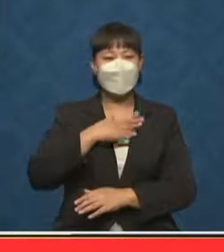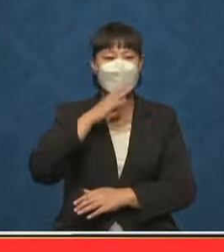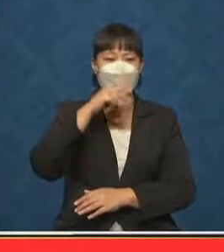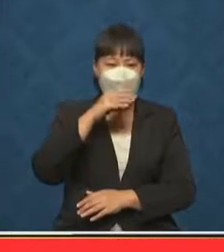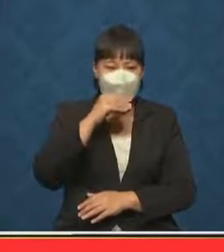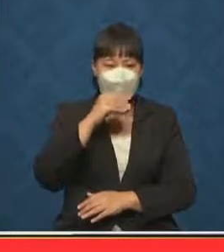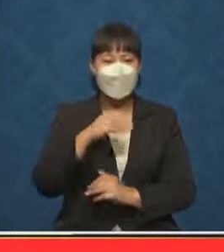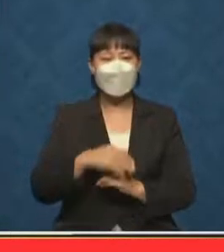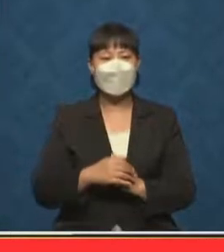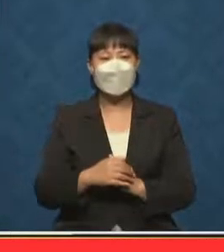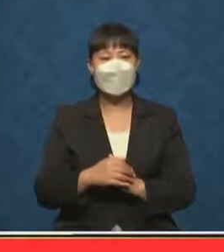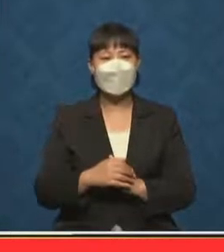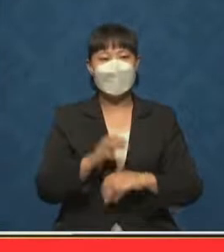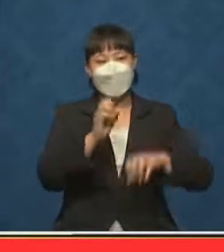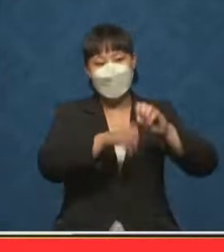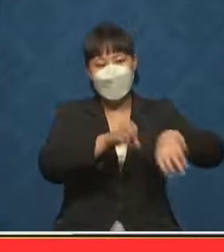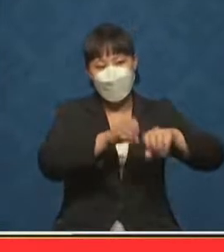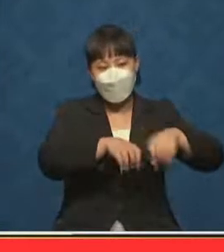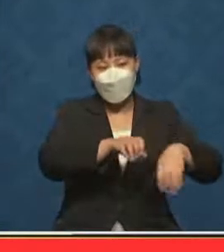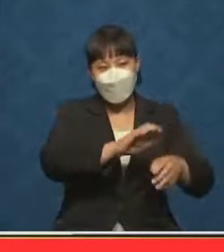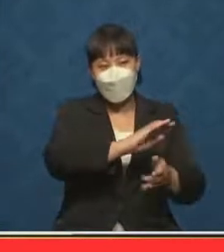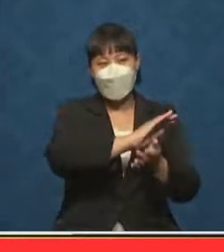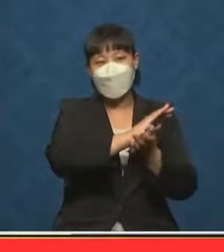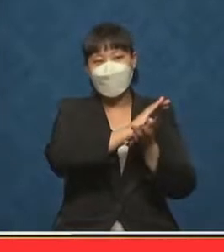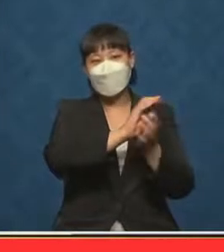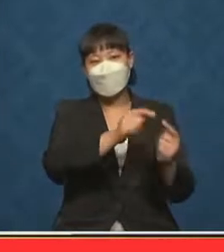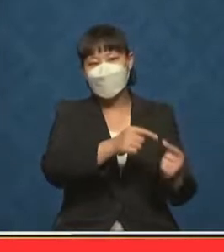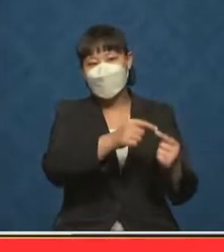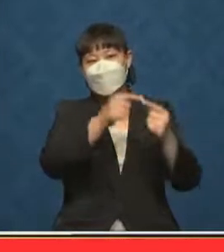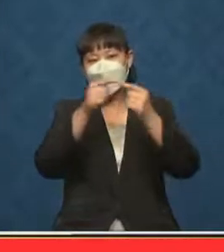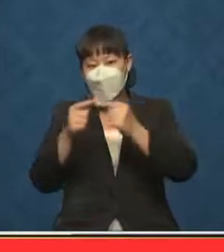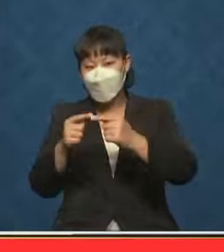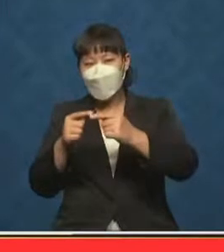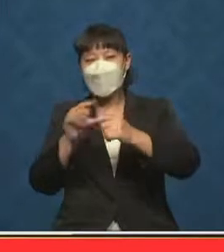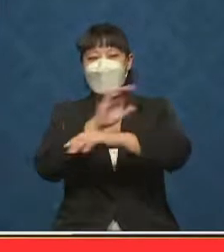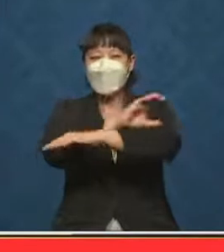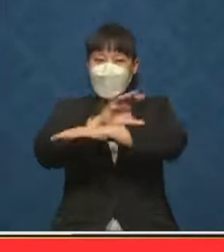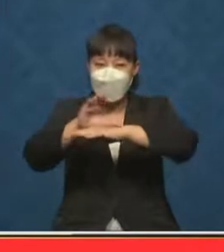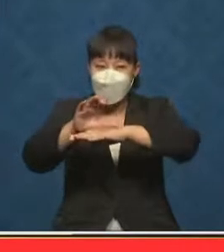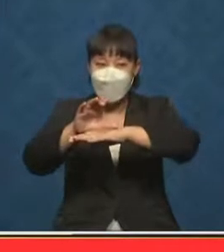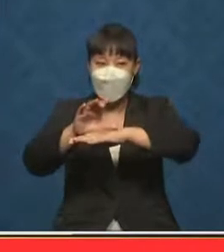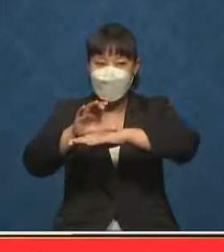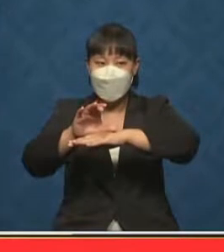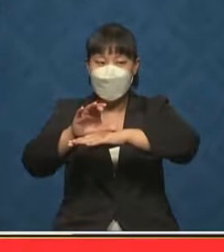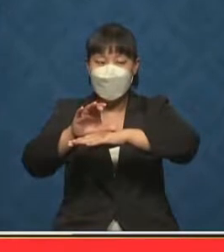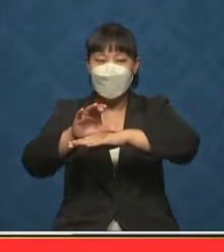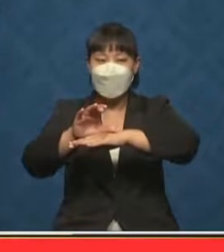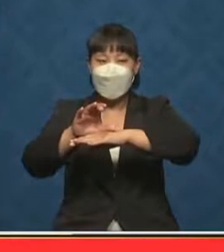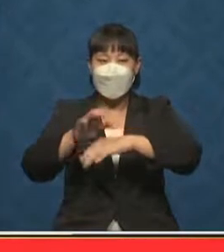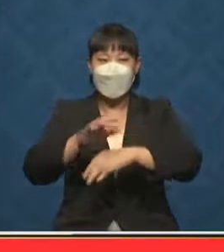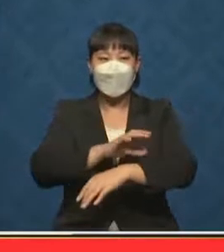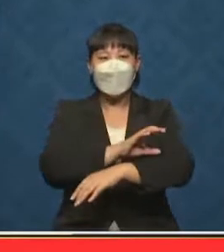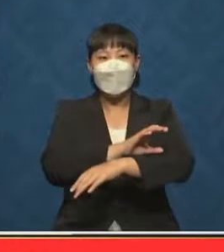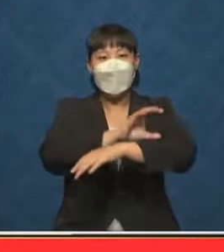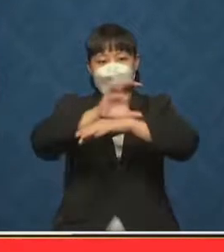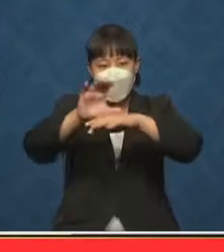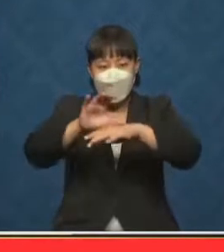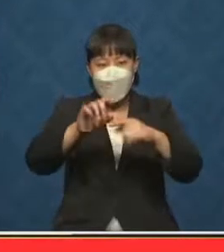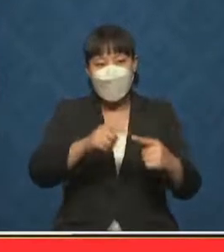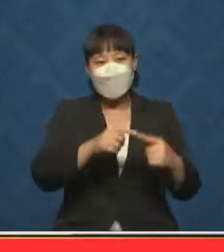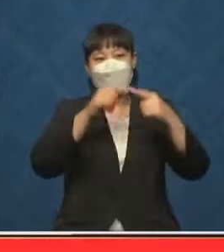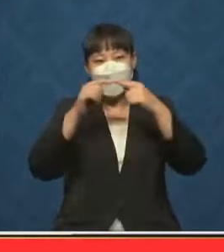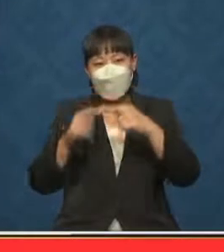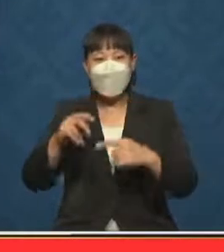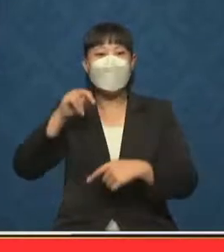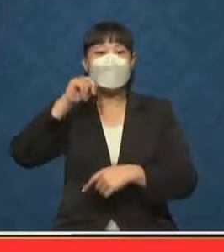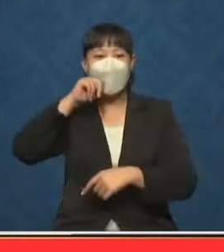จากถยะสู่รถไฟฟ้าจากรถไฟฟ้าสู่น้ำประปาที่มีแต่เรื่องของก